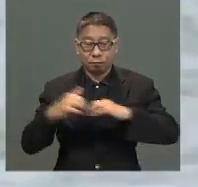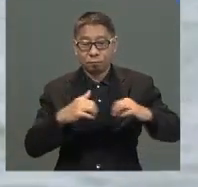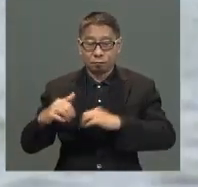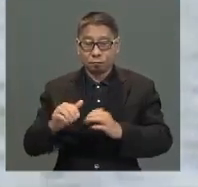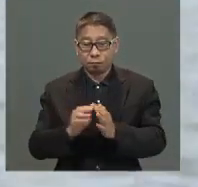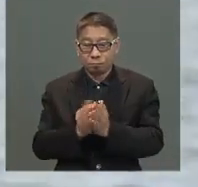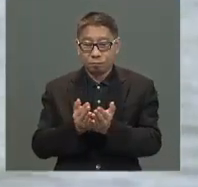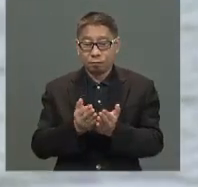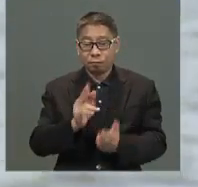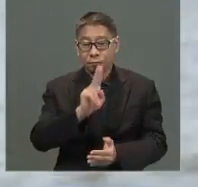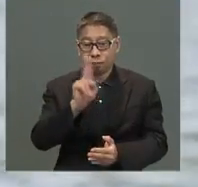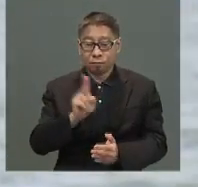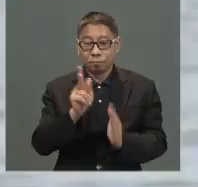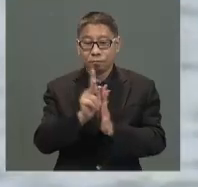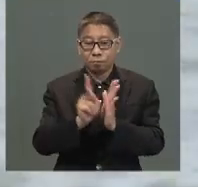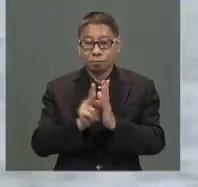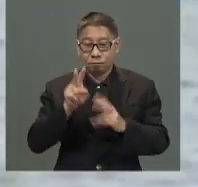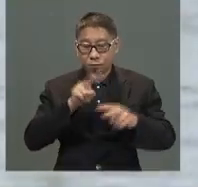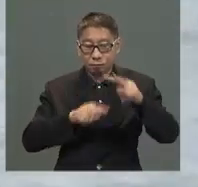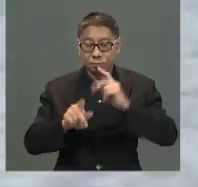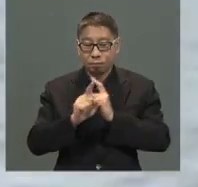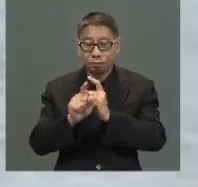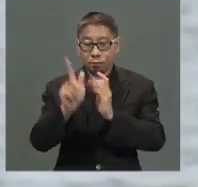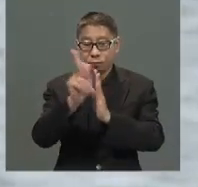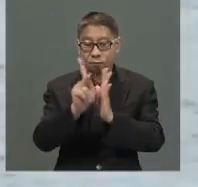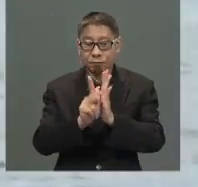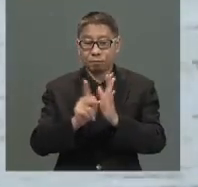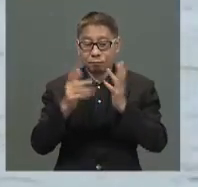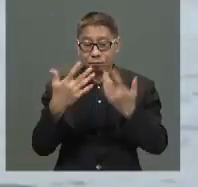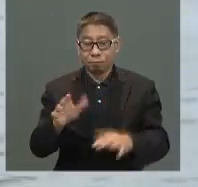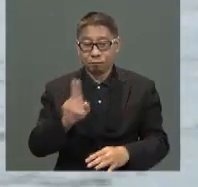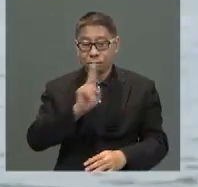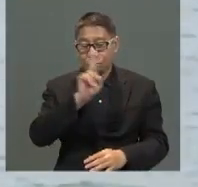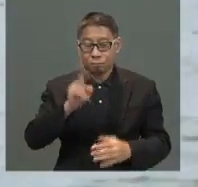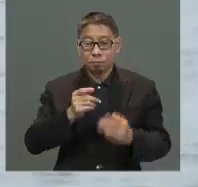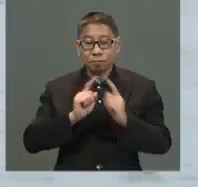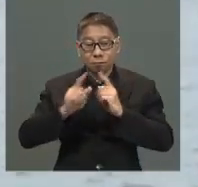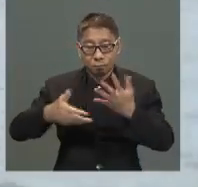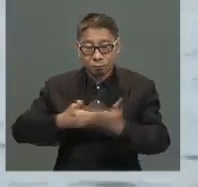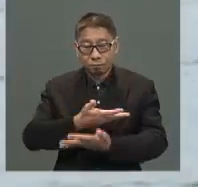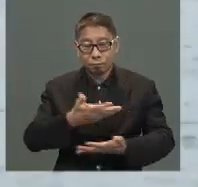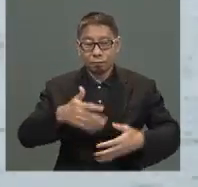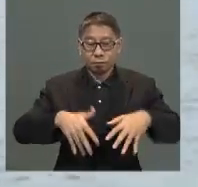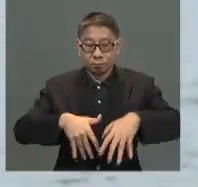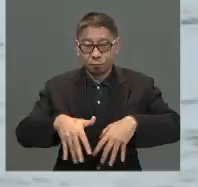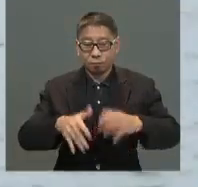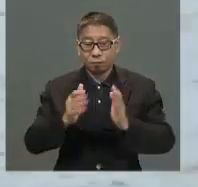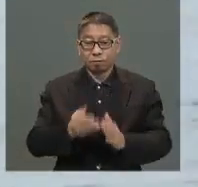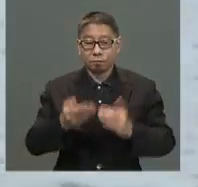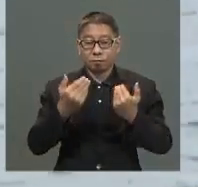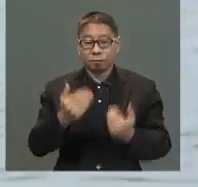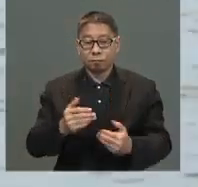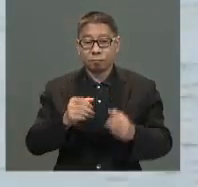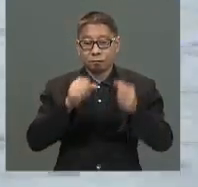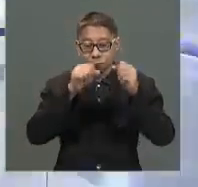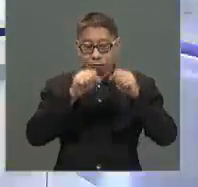จากจะใช้กฎหมายเข้ามาควบคุมดูแลให้เป็นไปตามกฎระเบียบแล้วนะครับอีกอย่างนึงก็คือใช้การพูดคุยทั้งชาวบ้านเองทั้งผู้ประกอบการเองว่